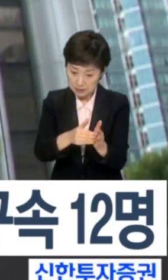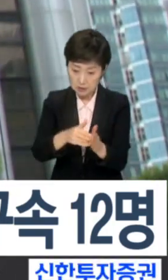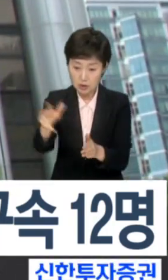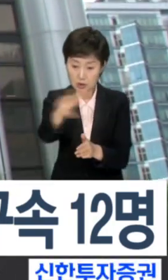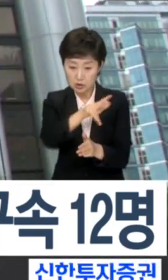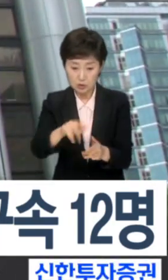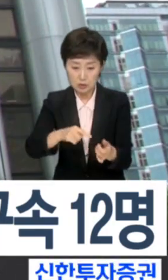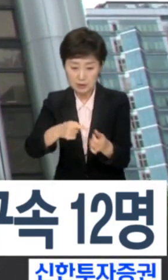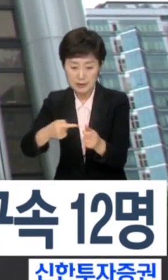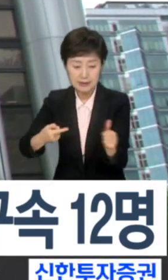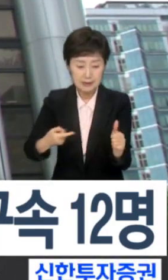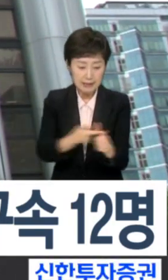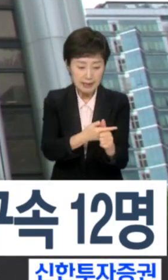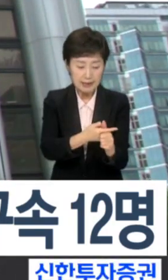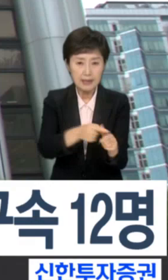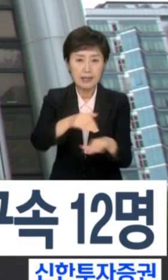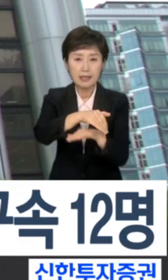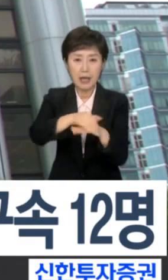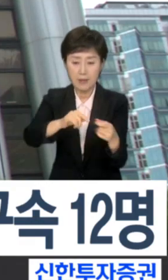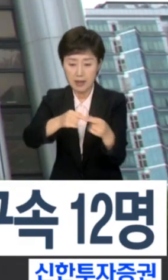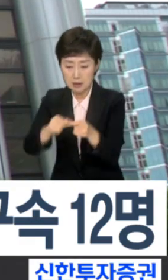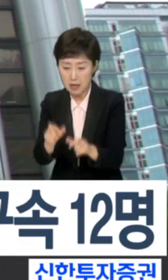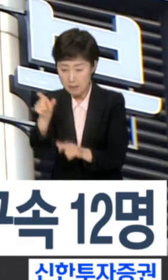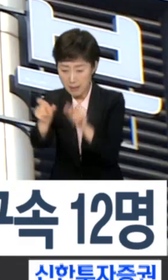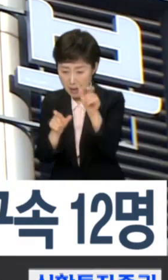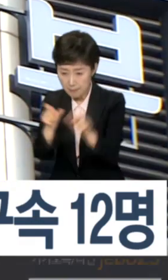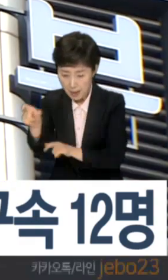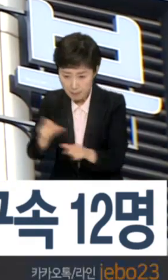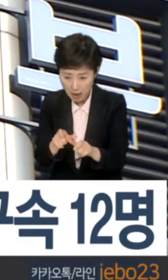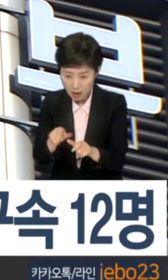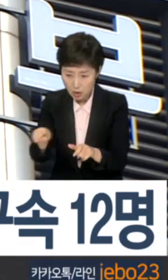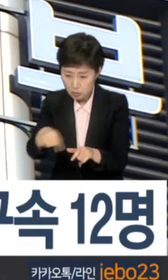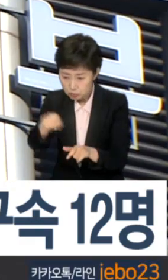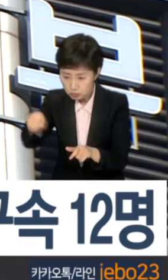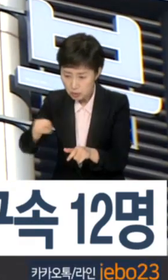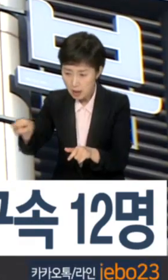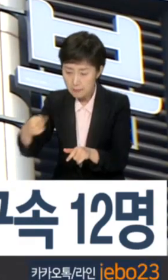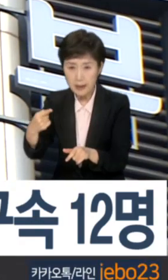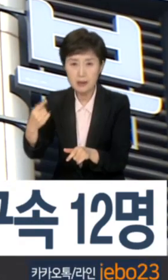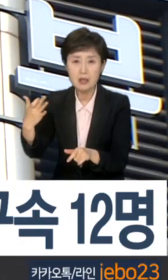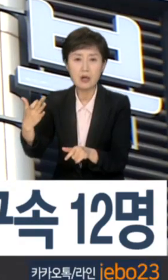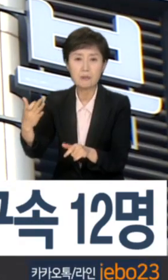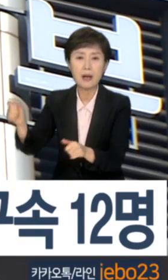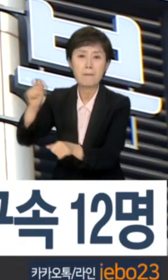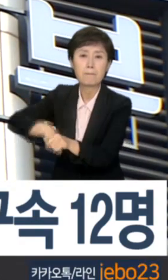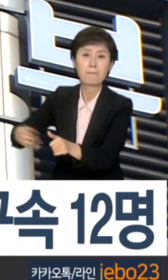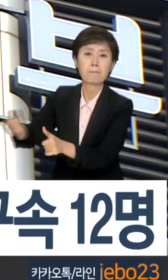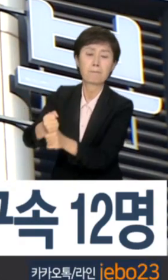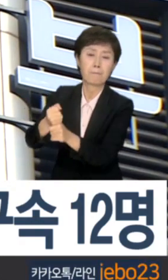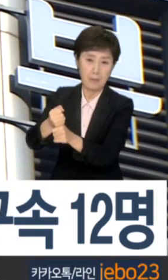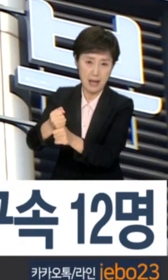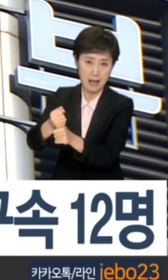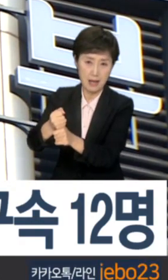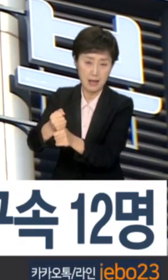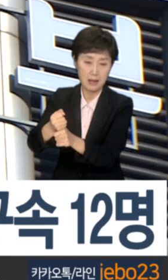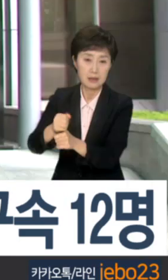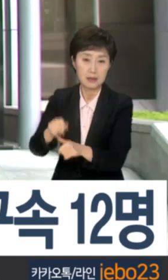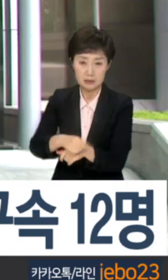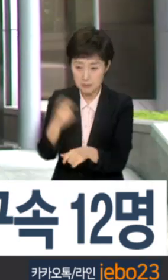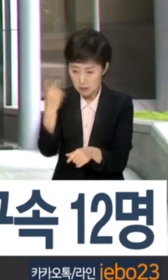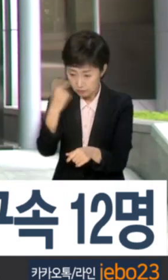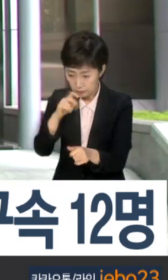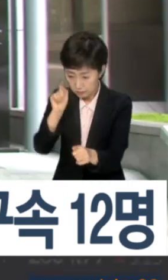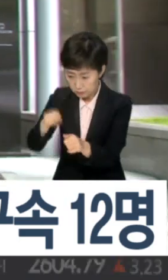게시글 315건을 적발해서 이 중 119명을 검거했다고 밝혔습니다. 특히 지난 7일까지 검거된